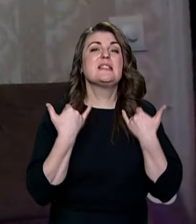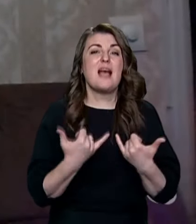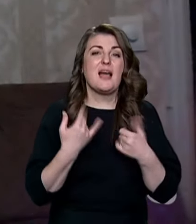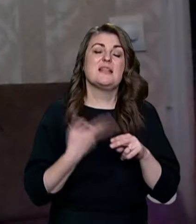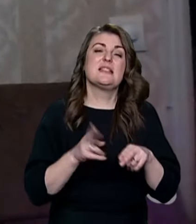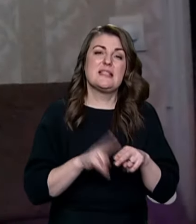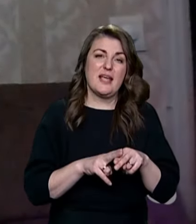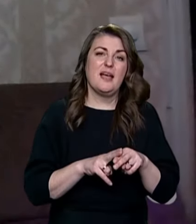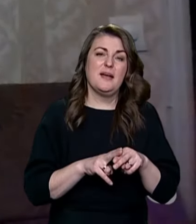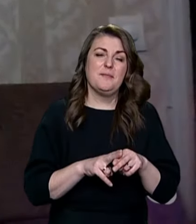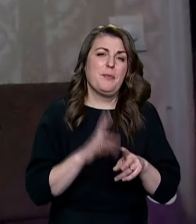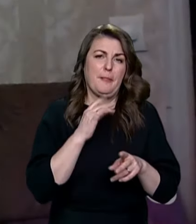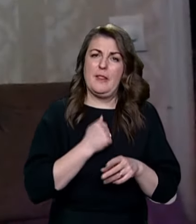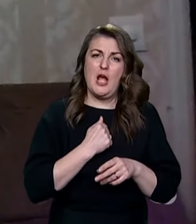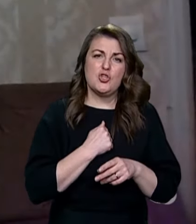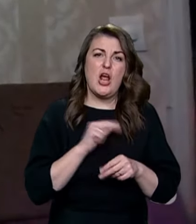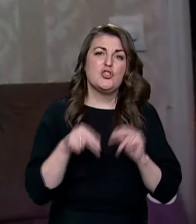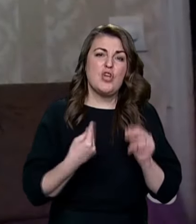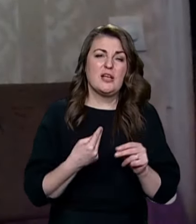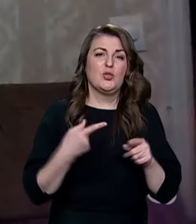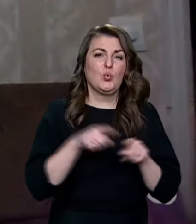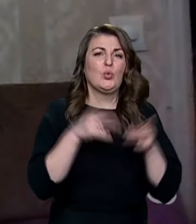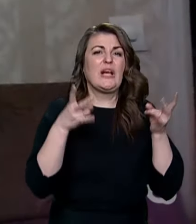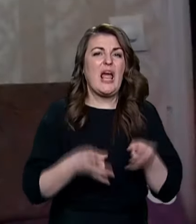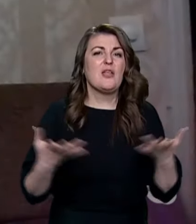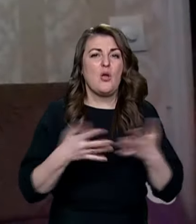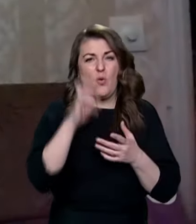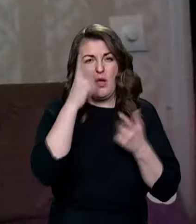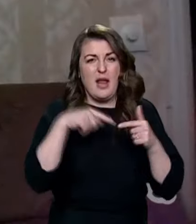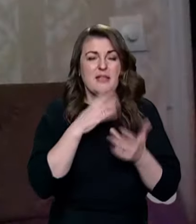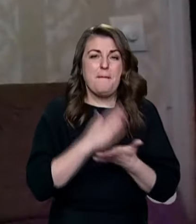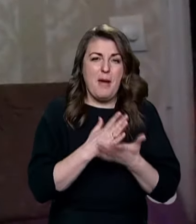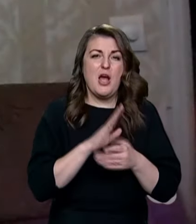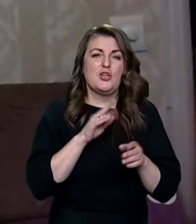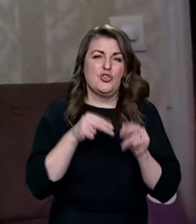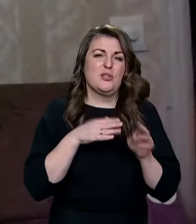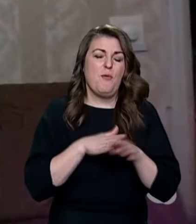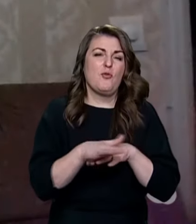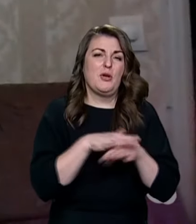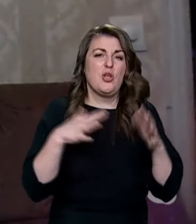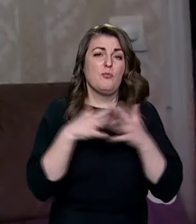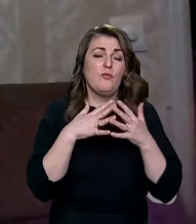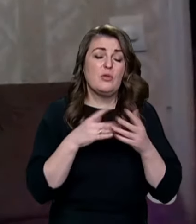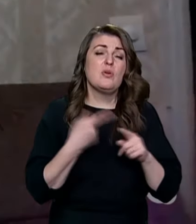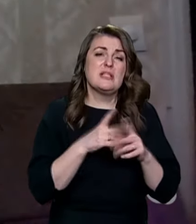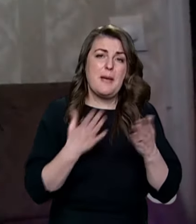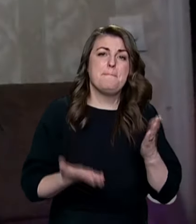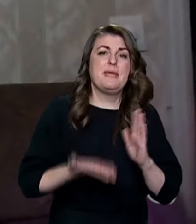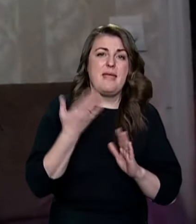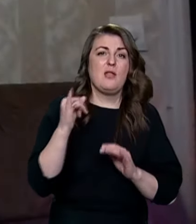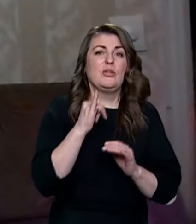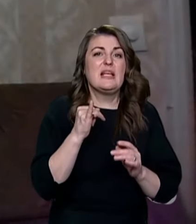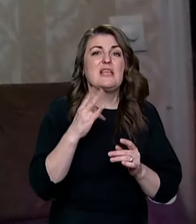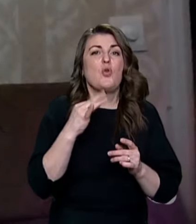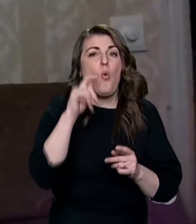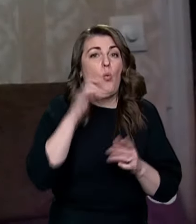це, на жаль, через ту трагедію, яку Україна має через повномасштабну війну, але це підняло інтерес до